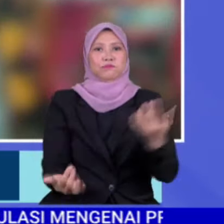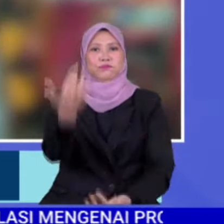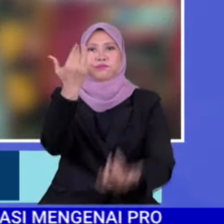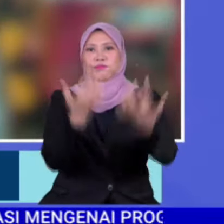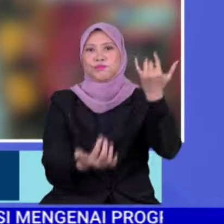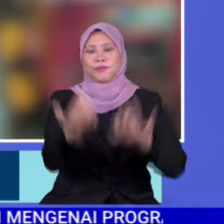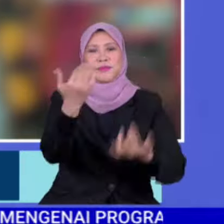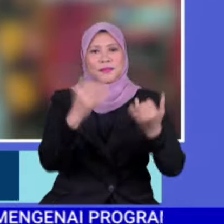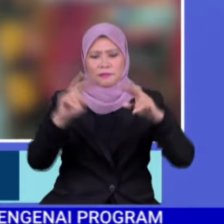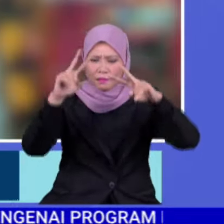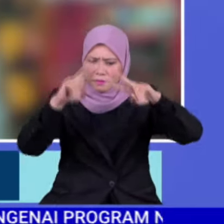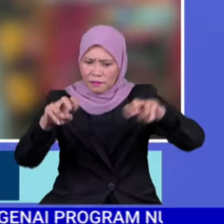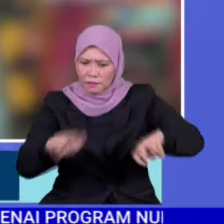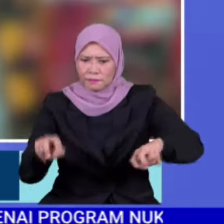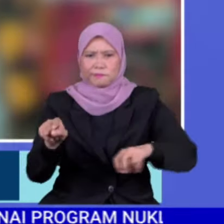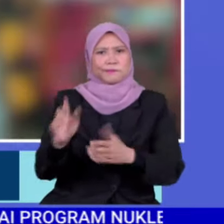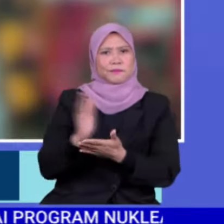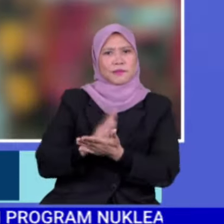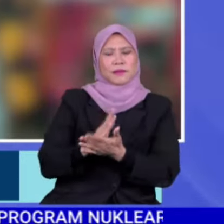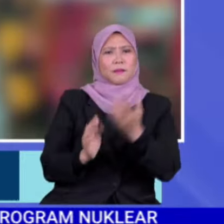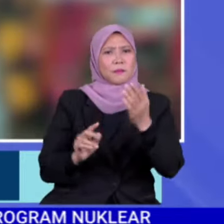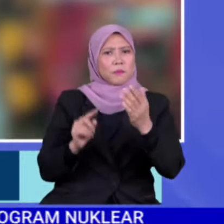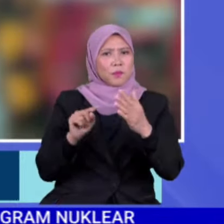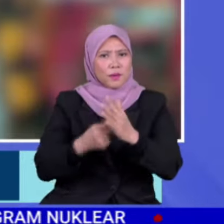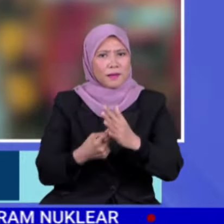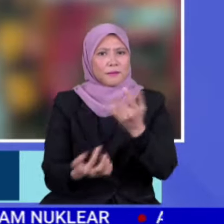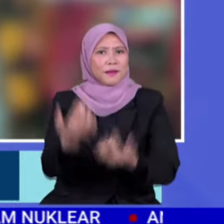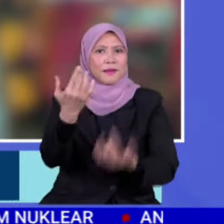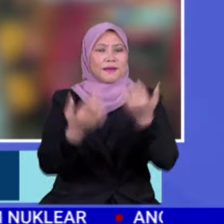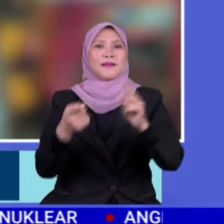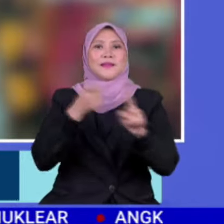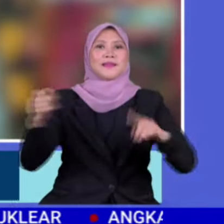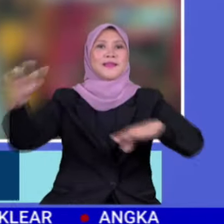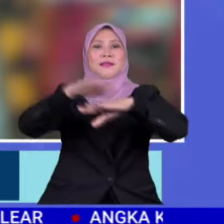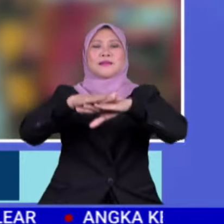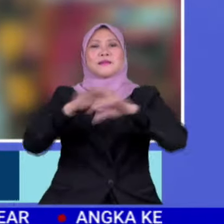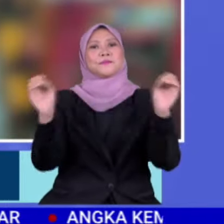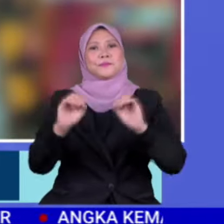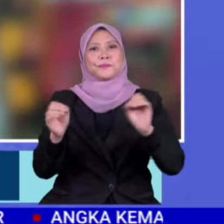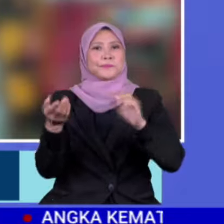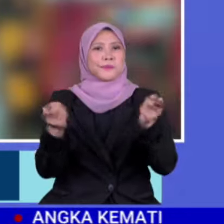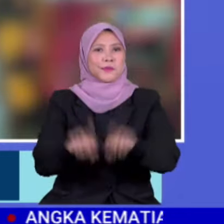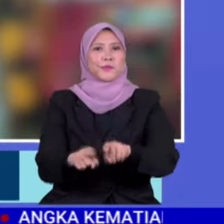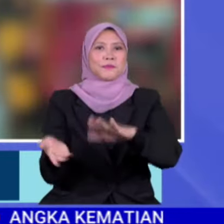kebakaran. Siasatan awal mengesyaki api berpunca dari tingkat atas. Tiada kemalangan jiwa